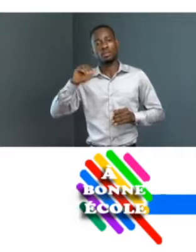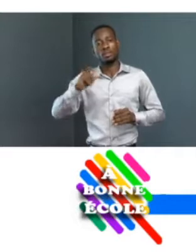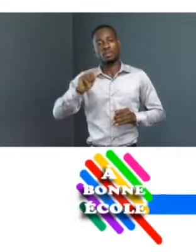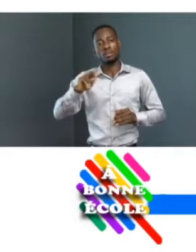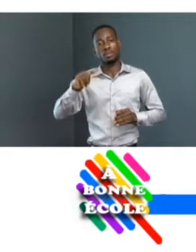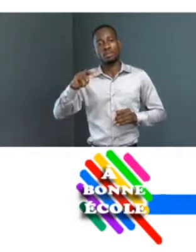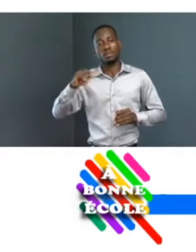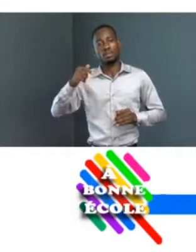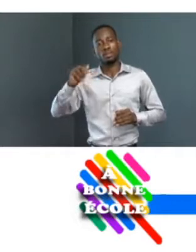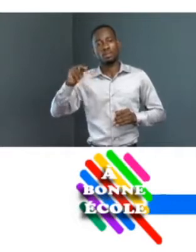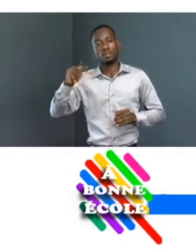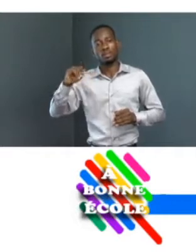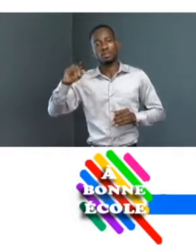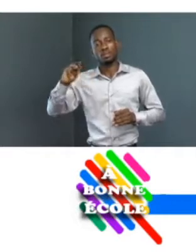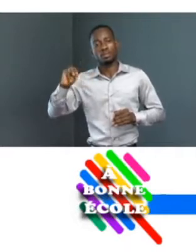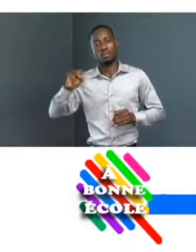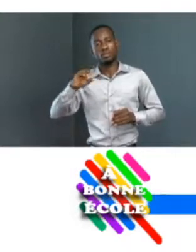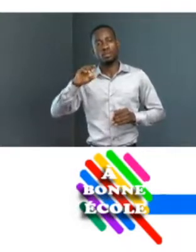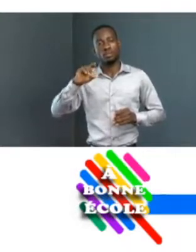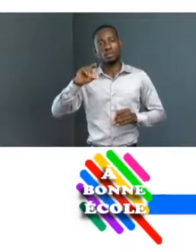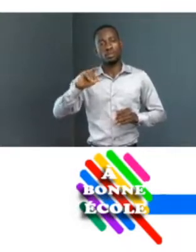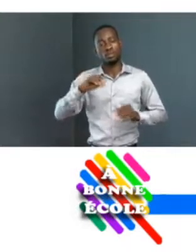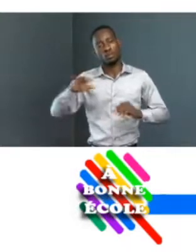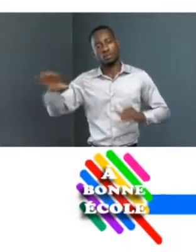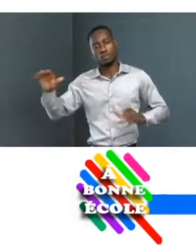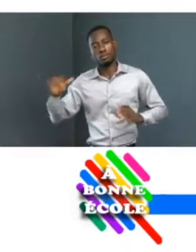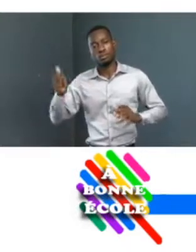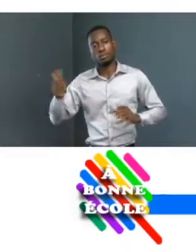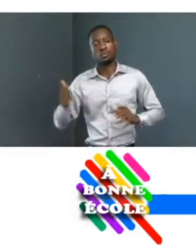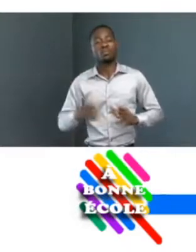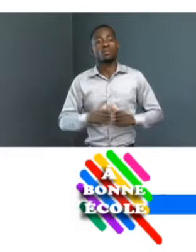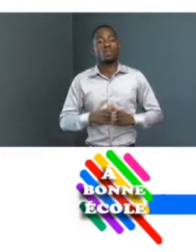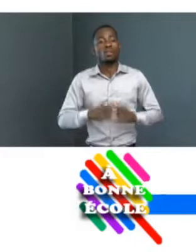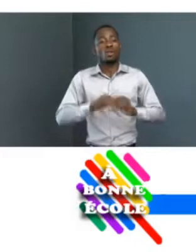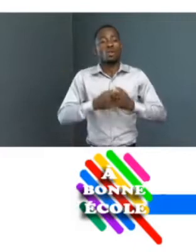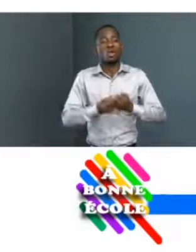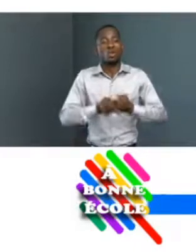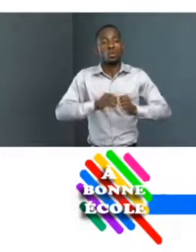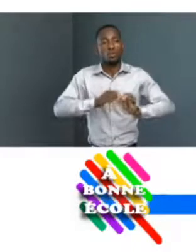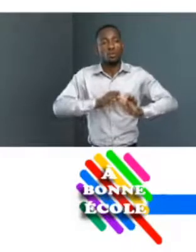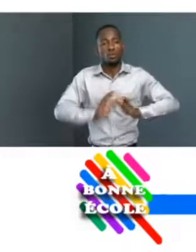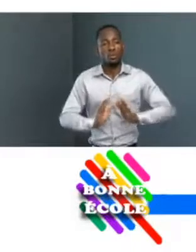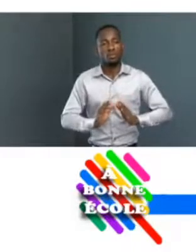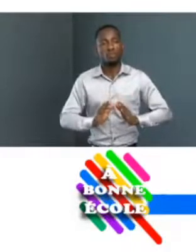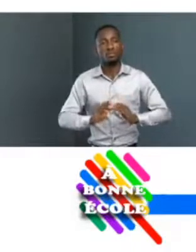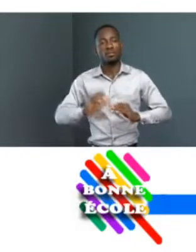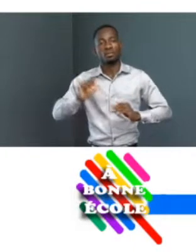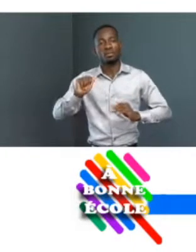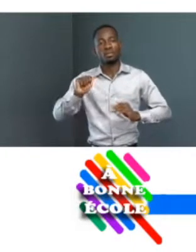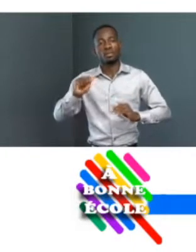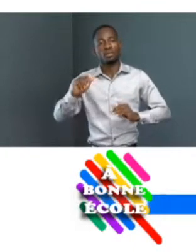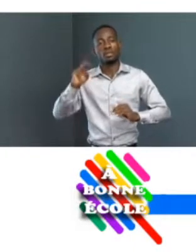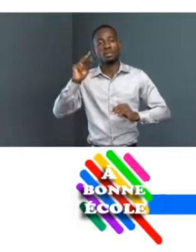glaucome, la conjonctivite, etc., etc. Maintenant, comment se manifeste la